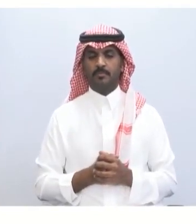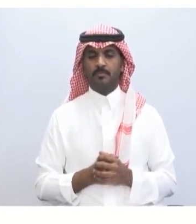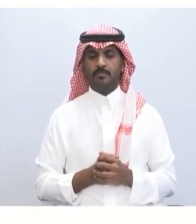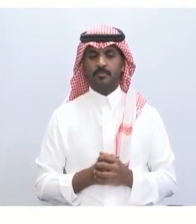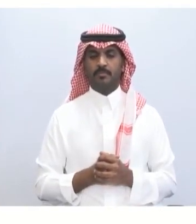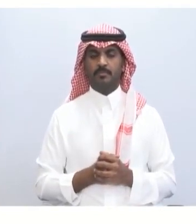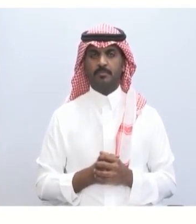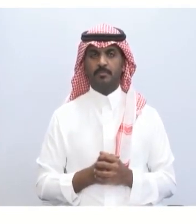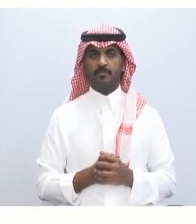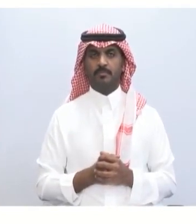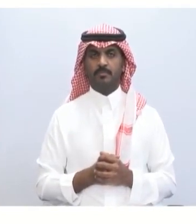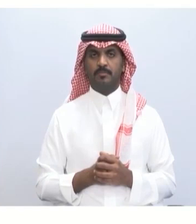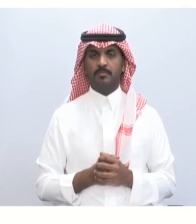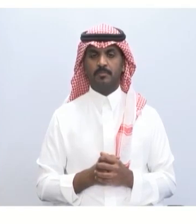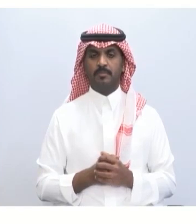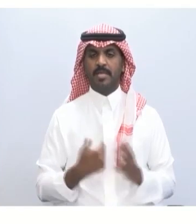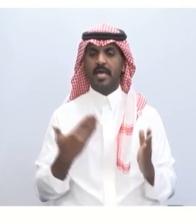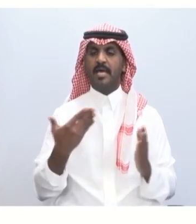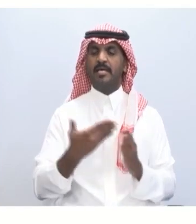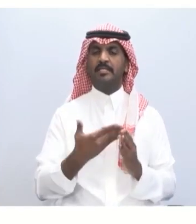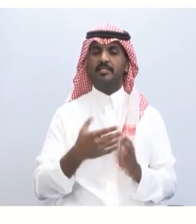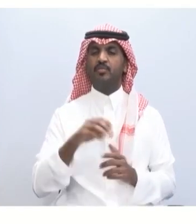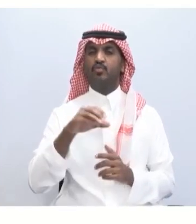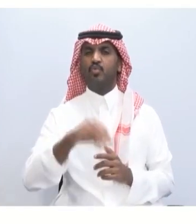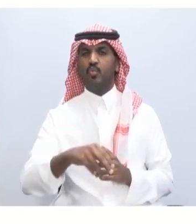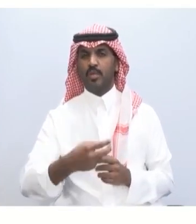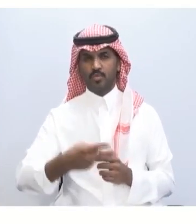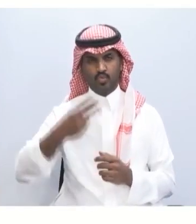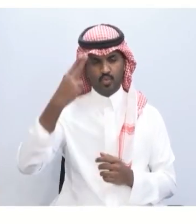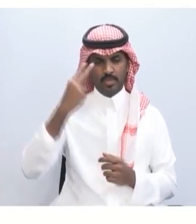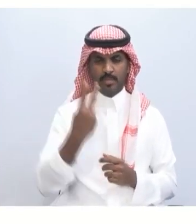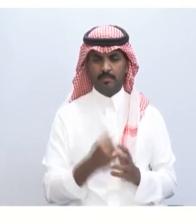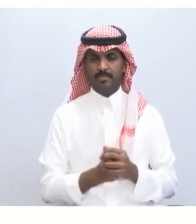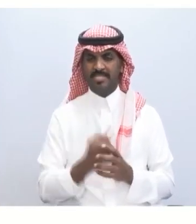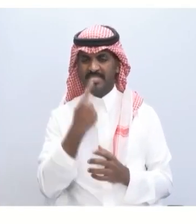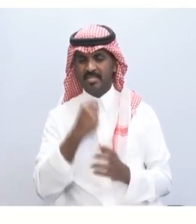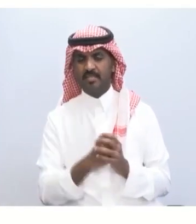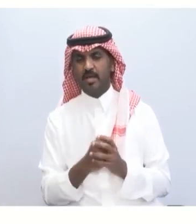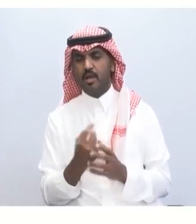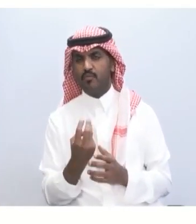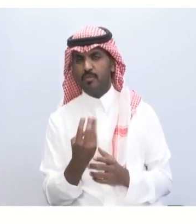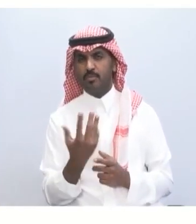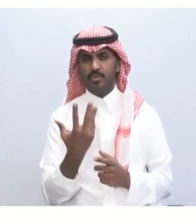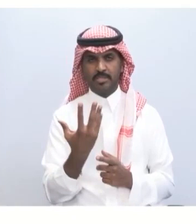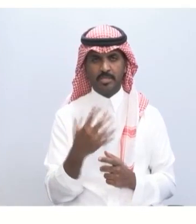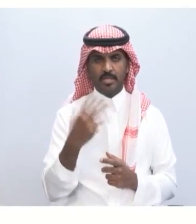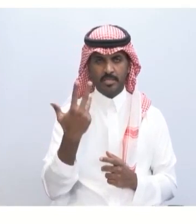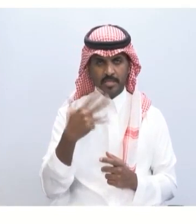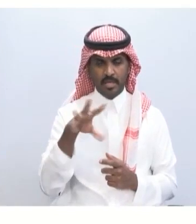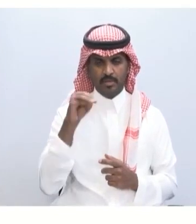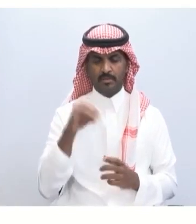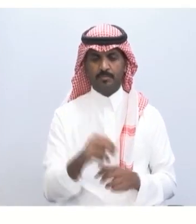عندما او في عن نهايه الدوله السعوديه الثانيه التي كانت في عام 1 و